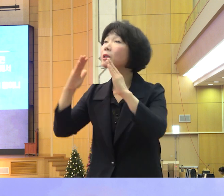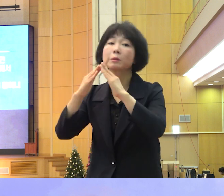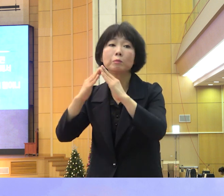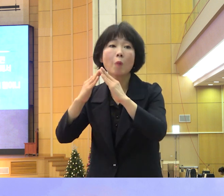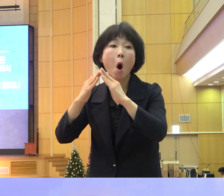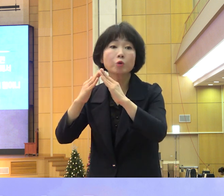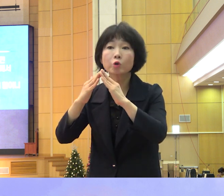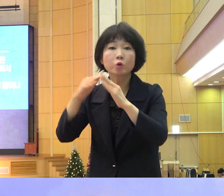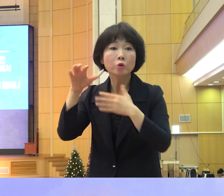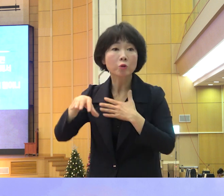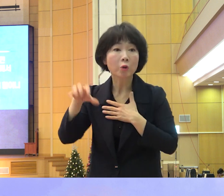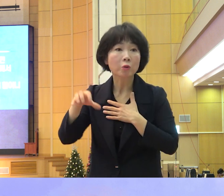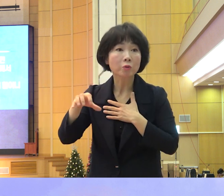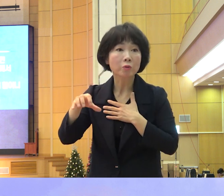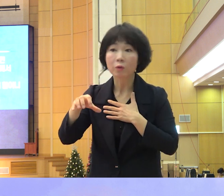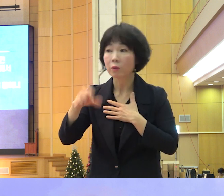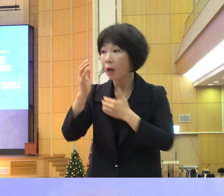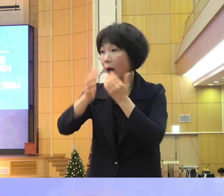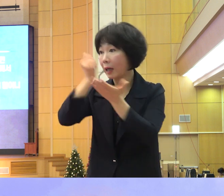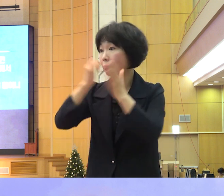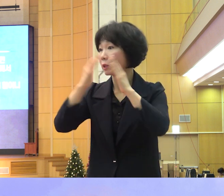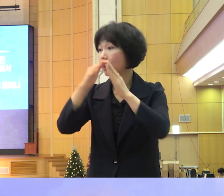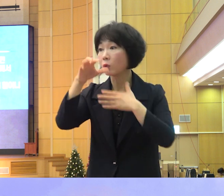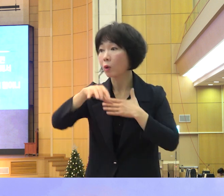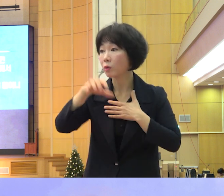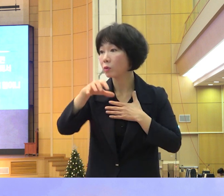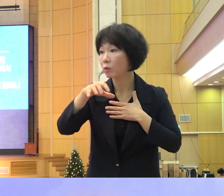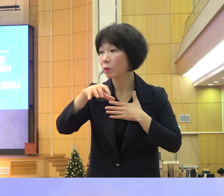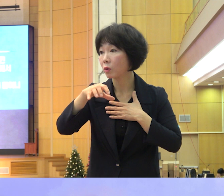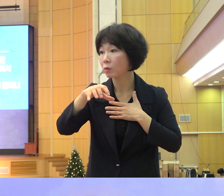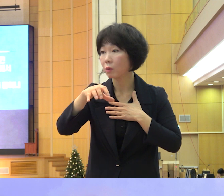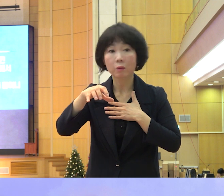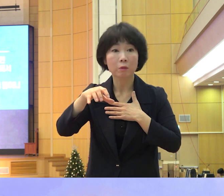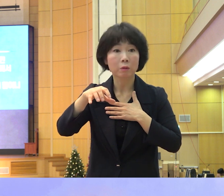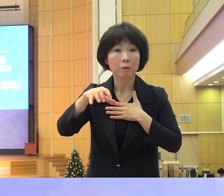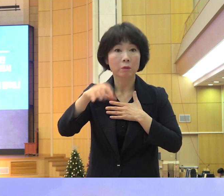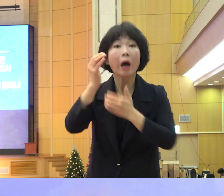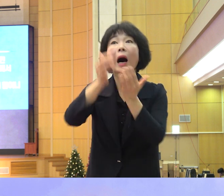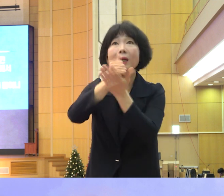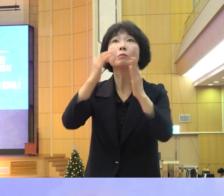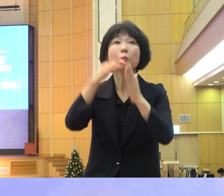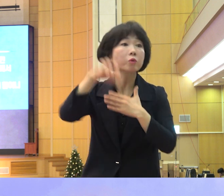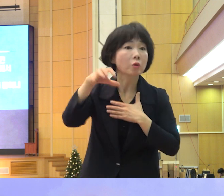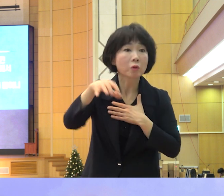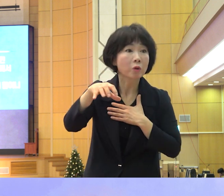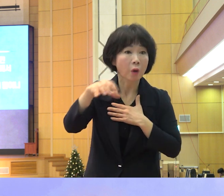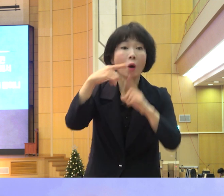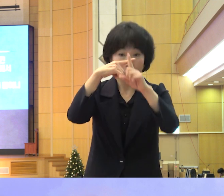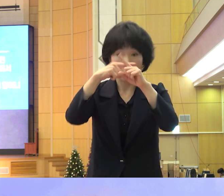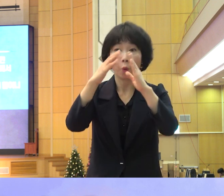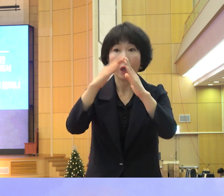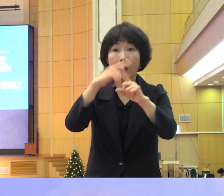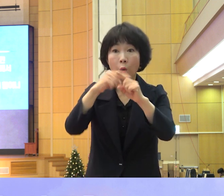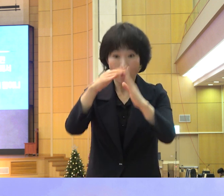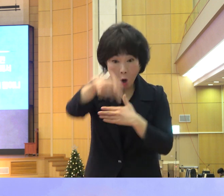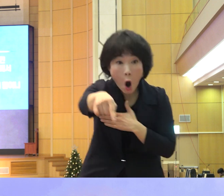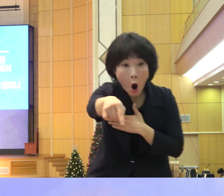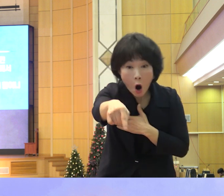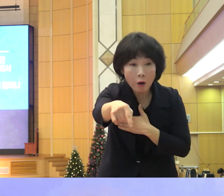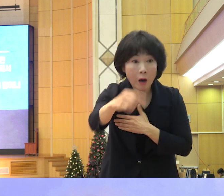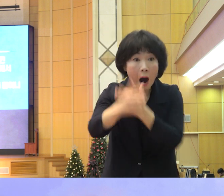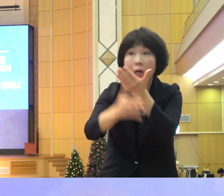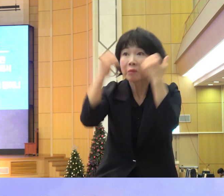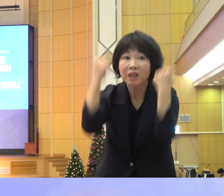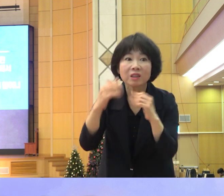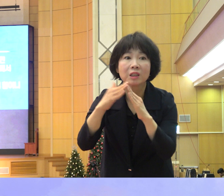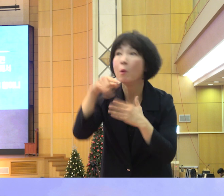여러분 자신이 중요하면 여러분 가정, 집도 중요한 거예요. 집이란 말은 가정을 말하는